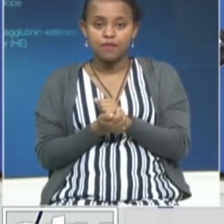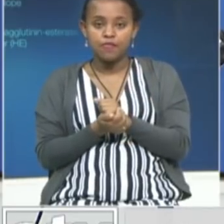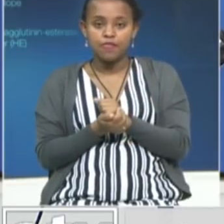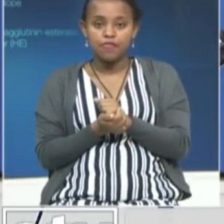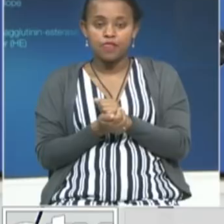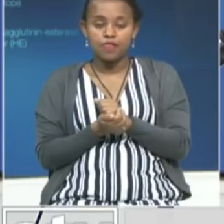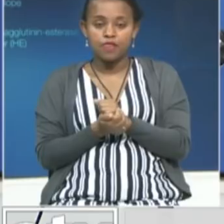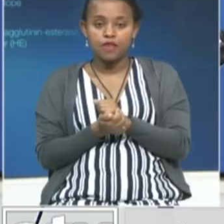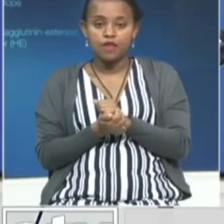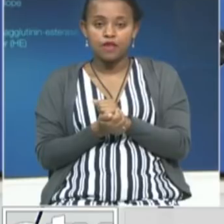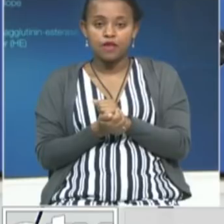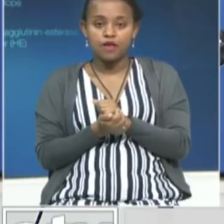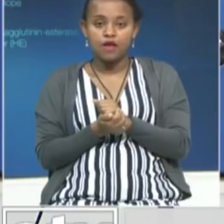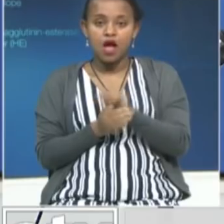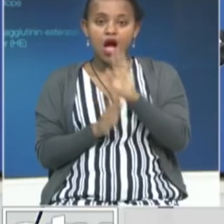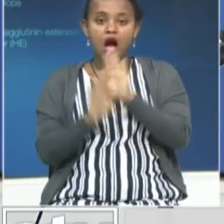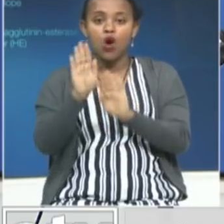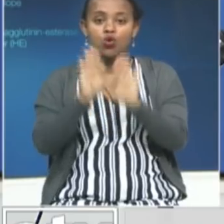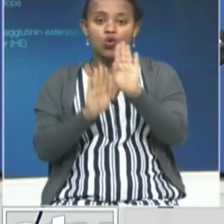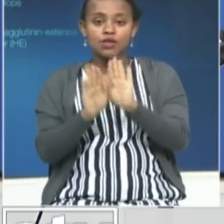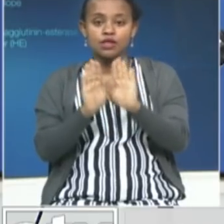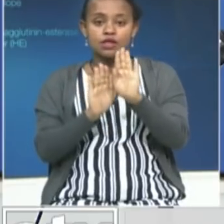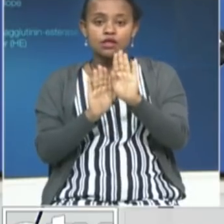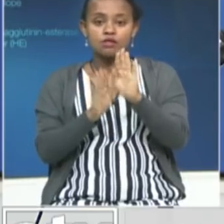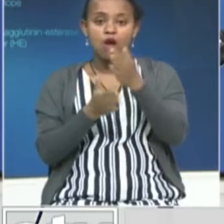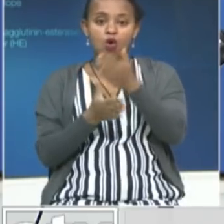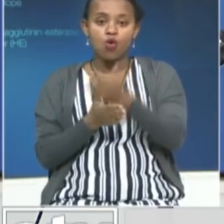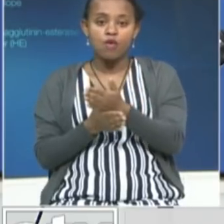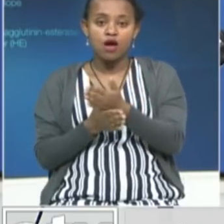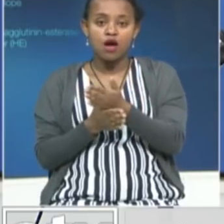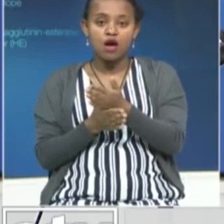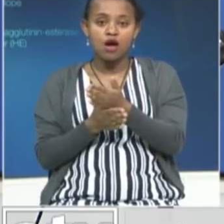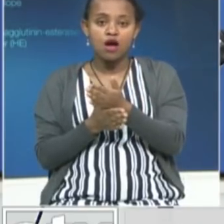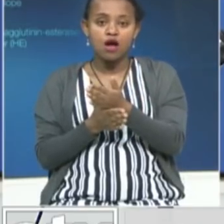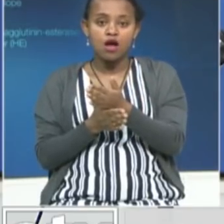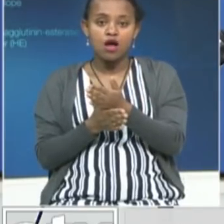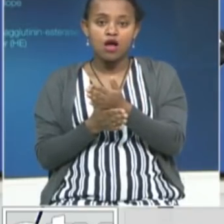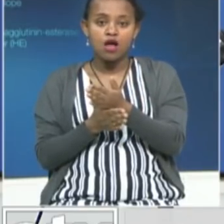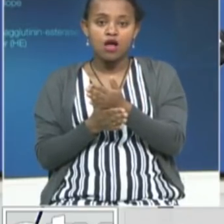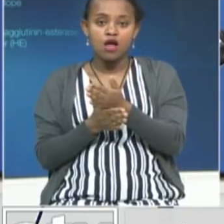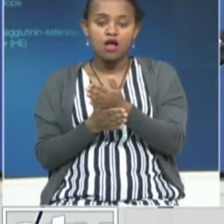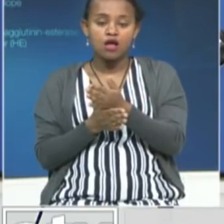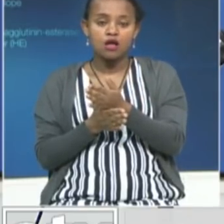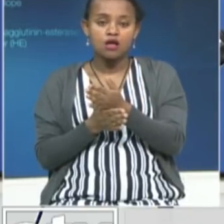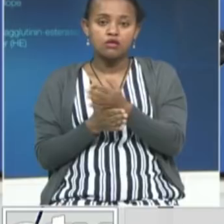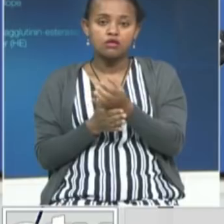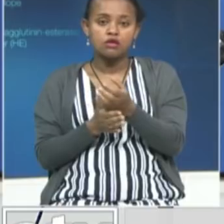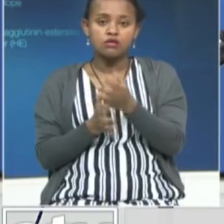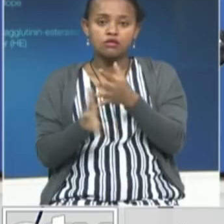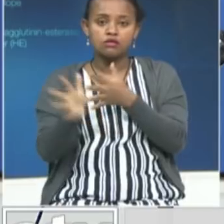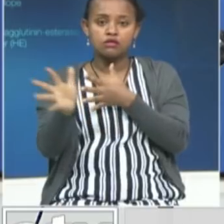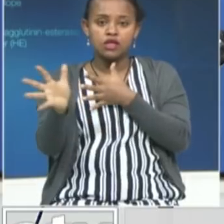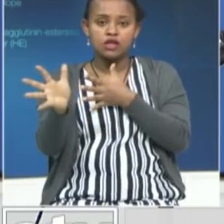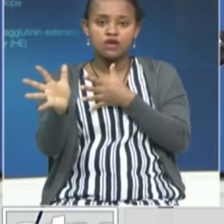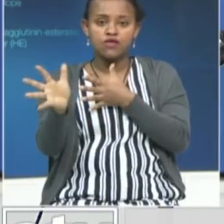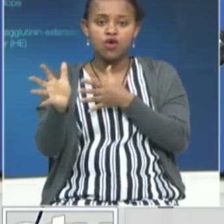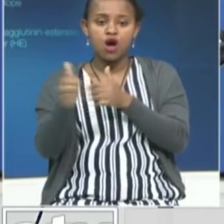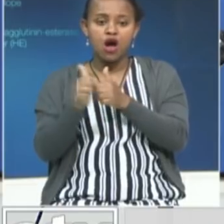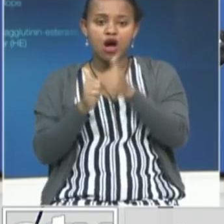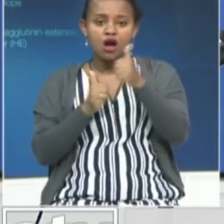አውቶቡስ ማቆሚያ አውቶቡስ አራት መቶ በላይ ተፈልፎ